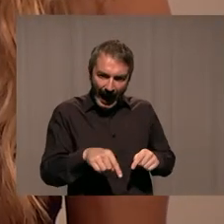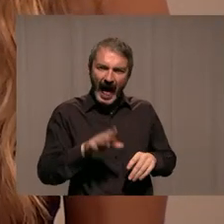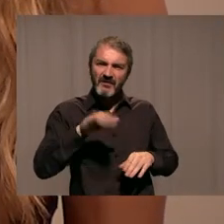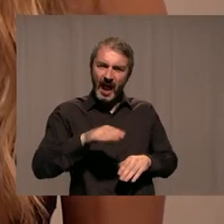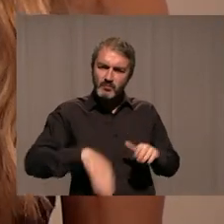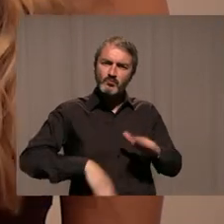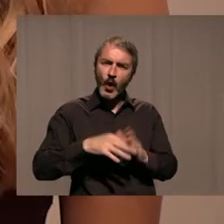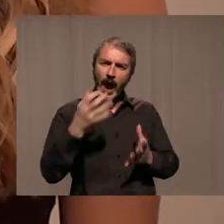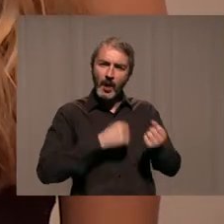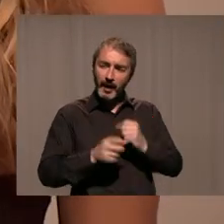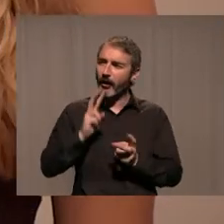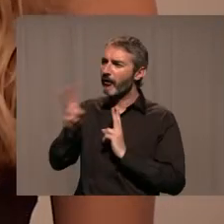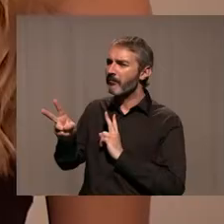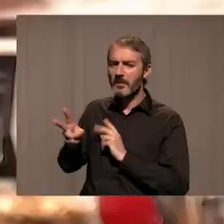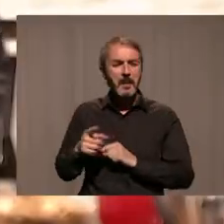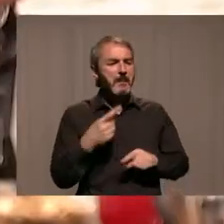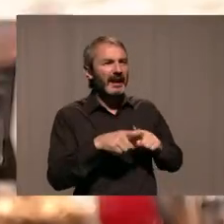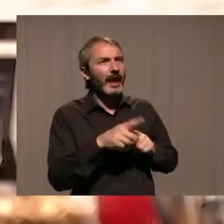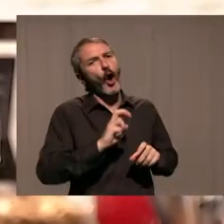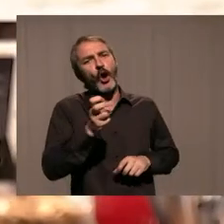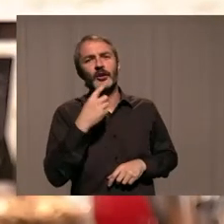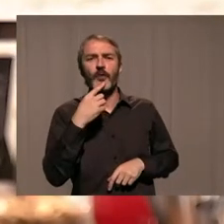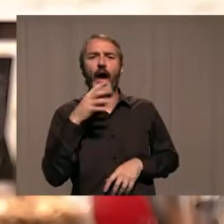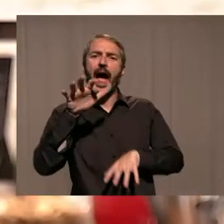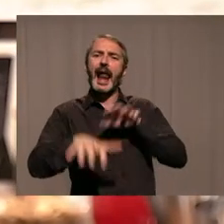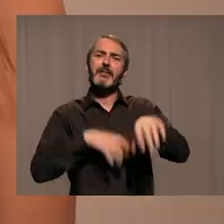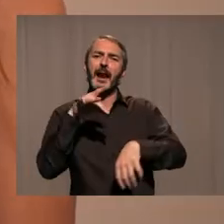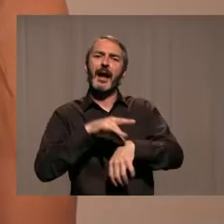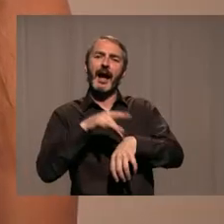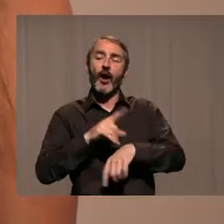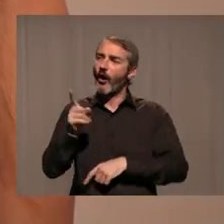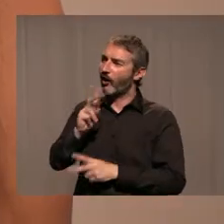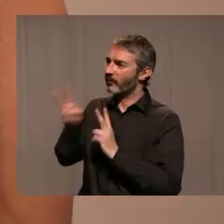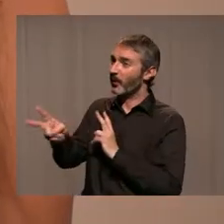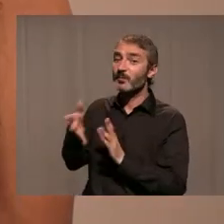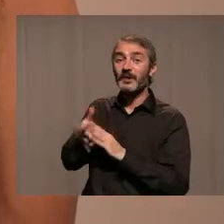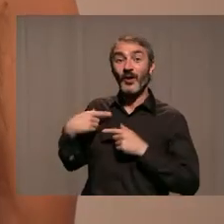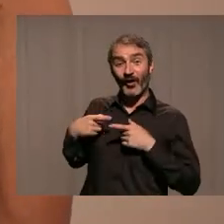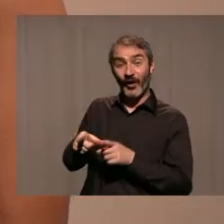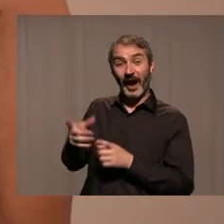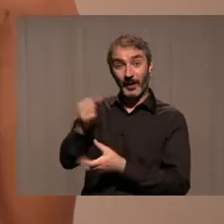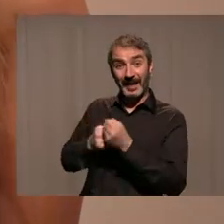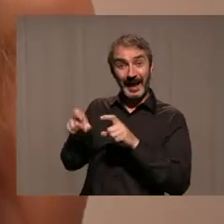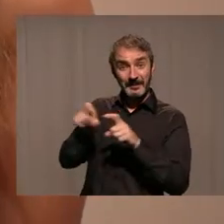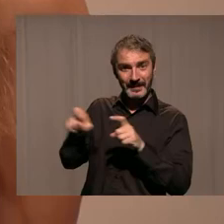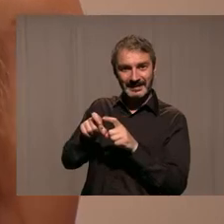Economia. Sí, bé, és per què que... no veterinària, per exemple? No, mira, és que del sector d'Economia i Empresa